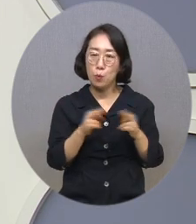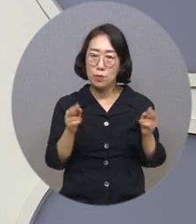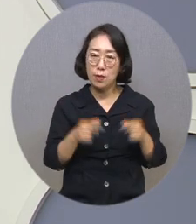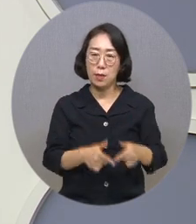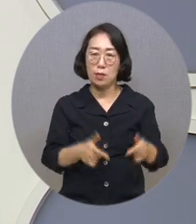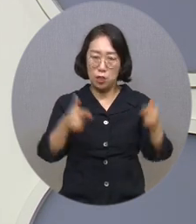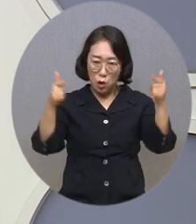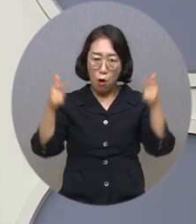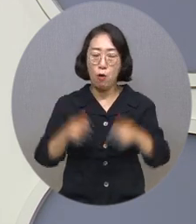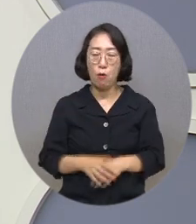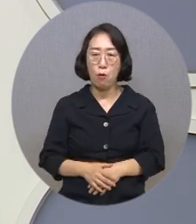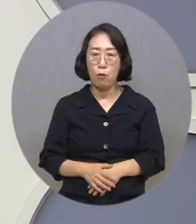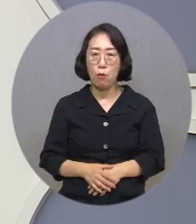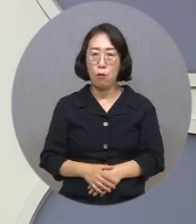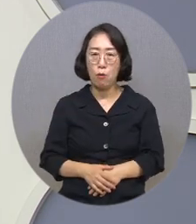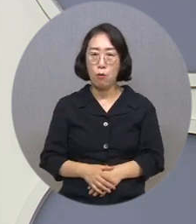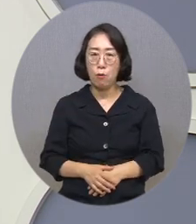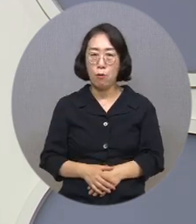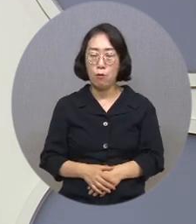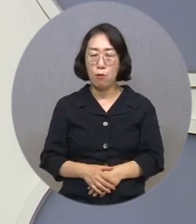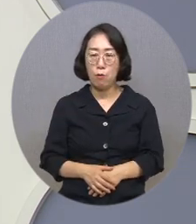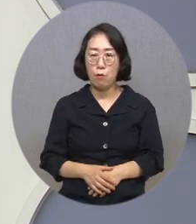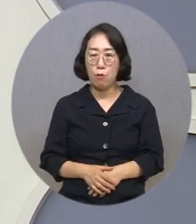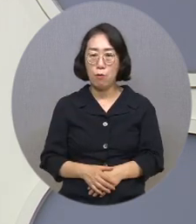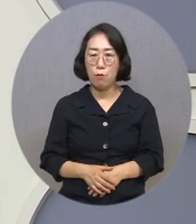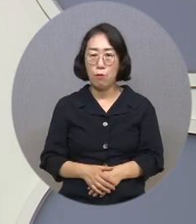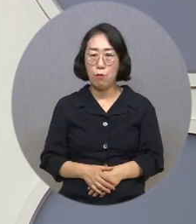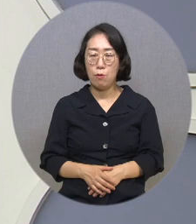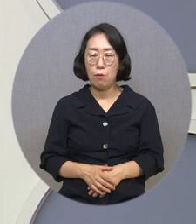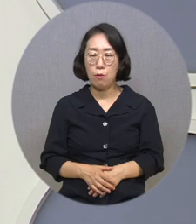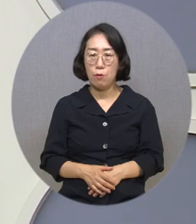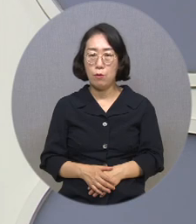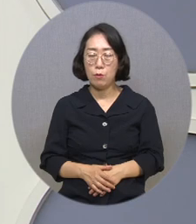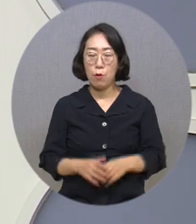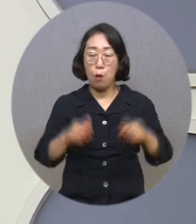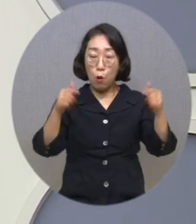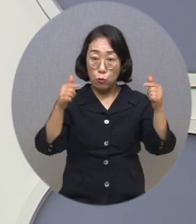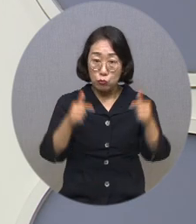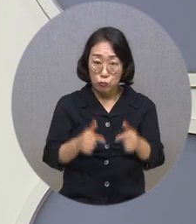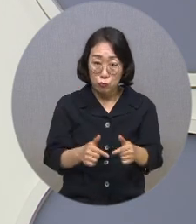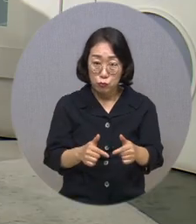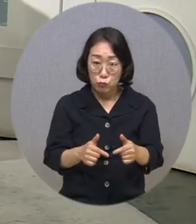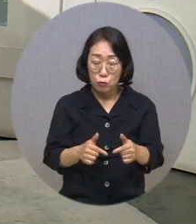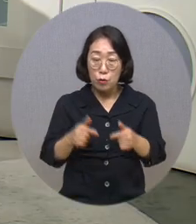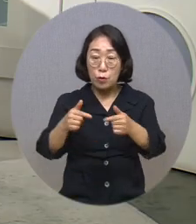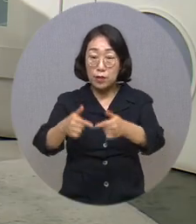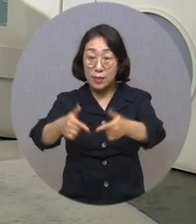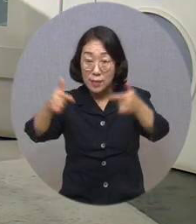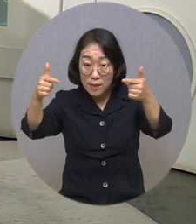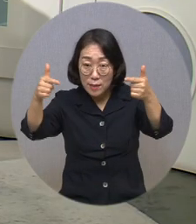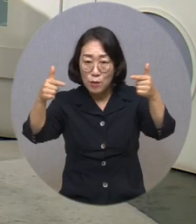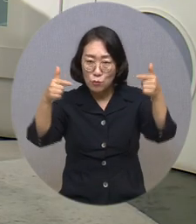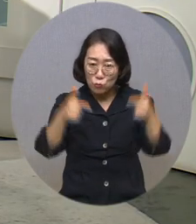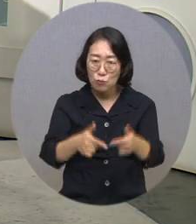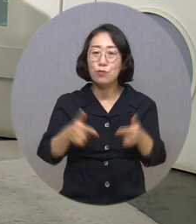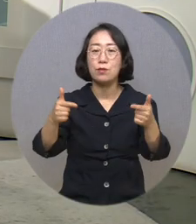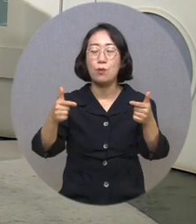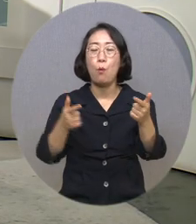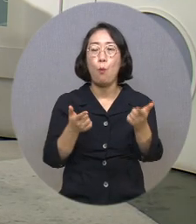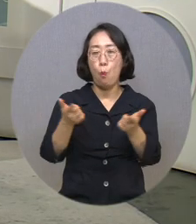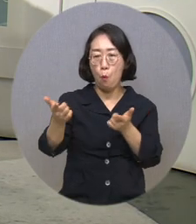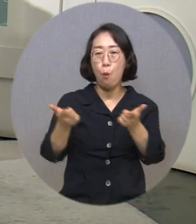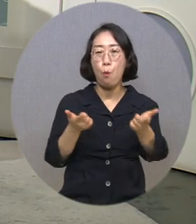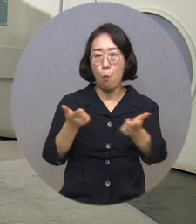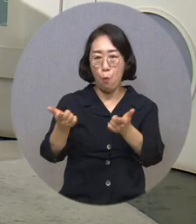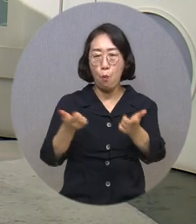지방 대학도 아무 그 얘기를 하지 않습니다. 그렇게. 예. 그리고 이제 또 지방 대학 입장에서는